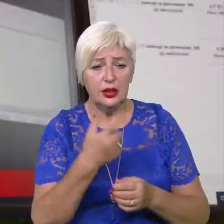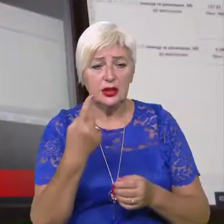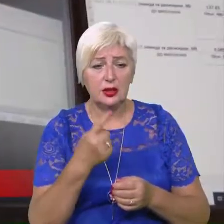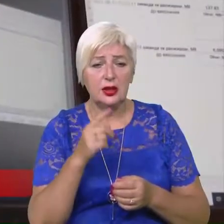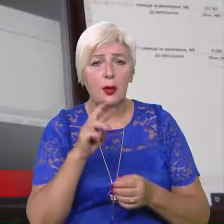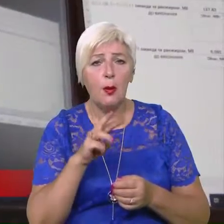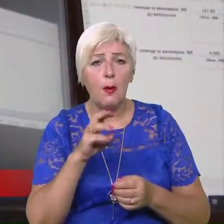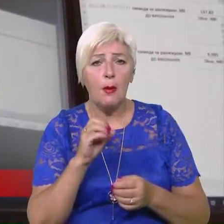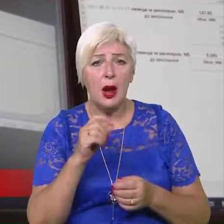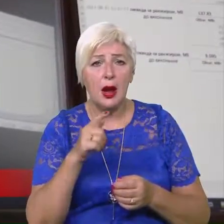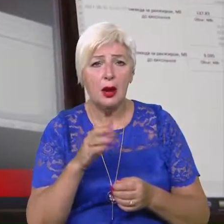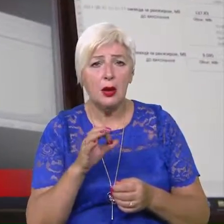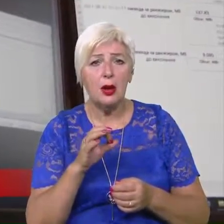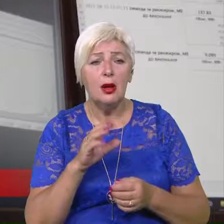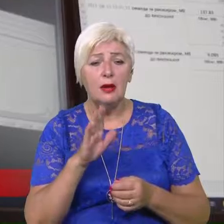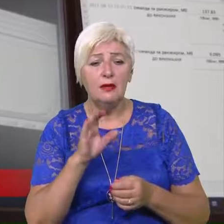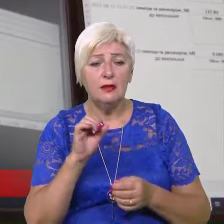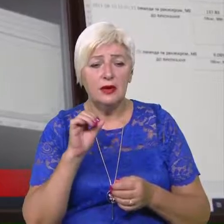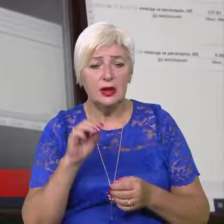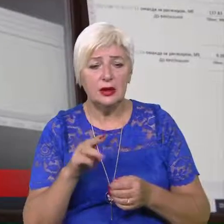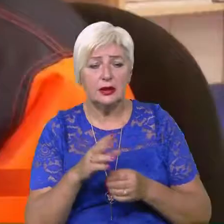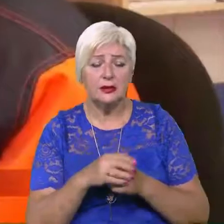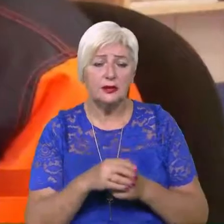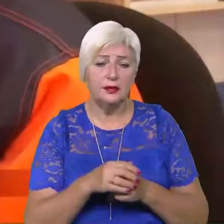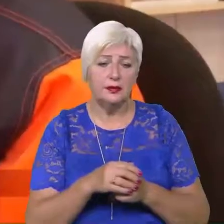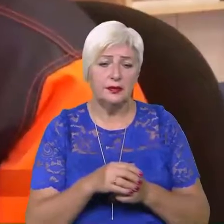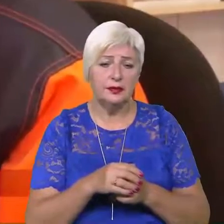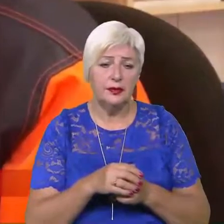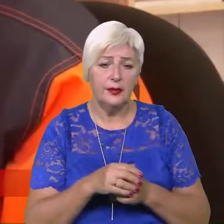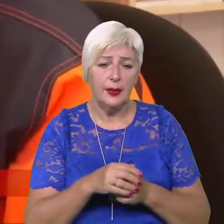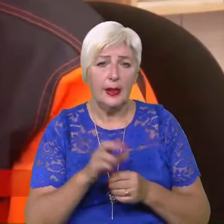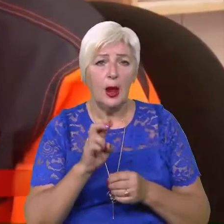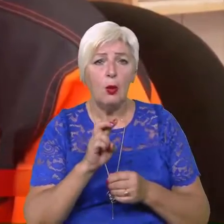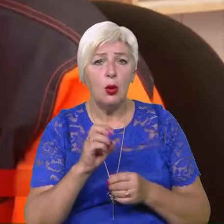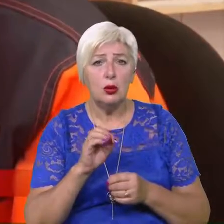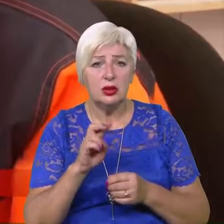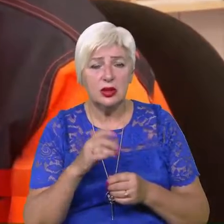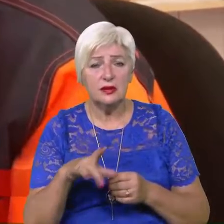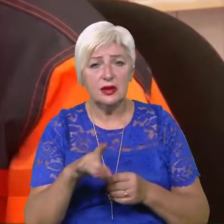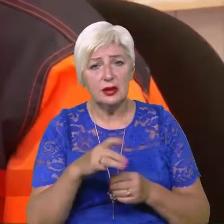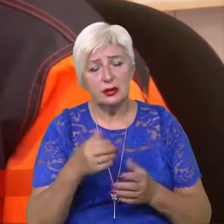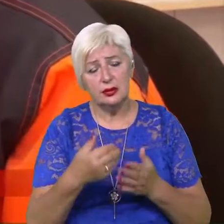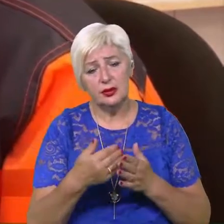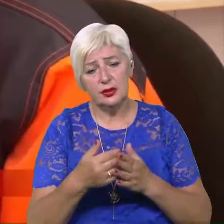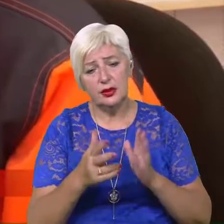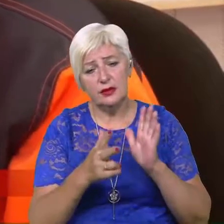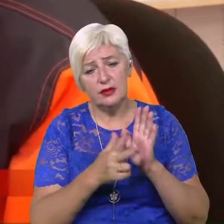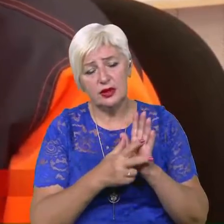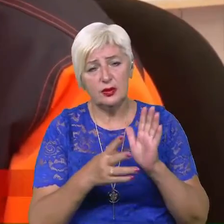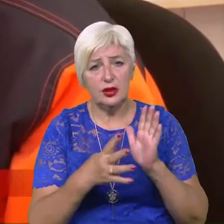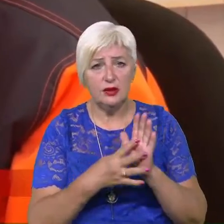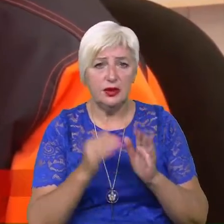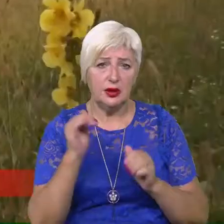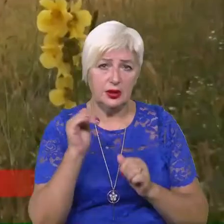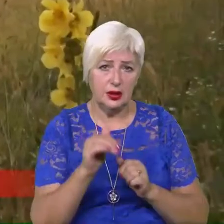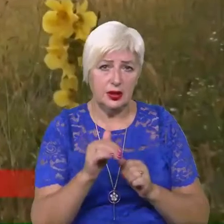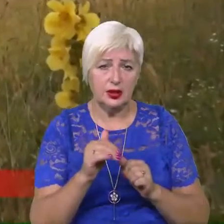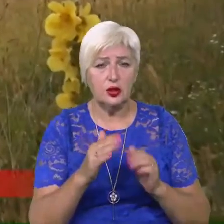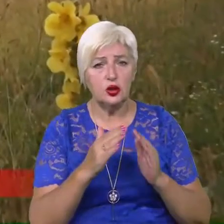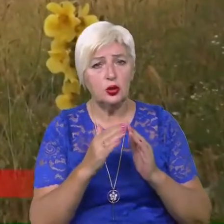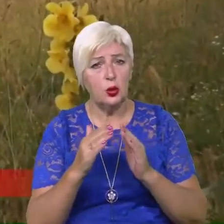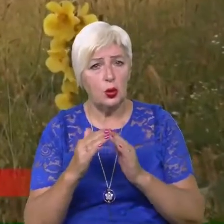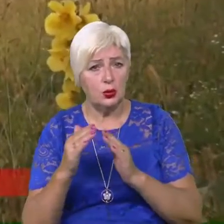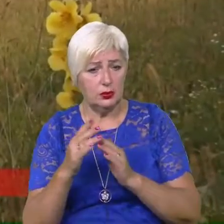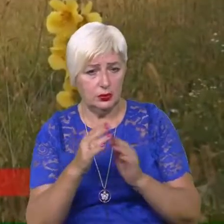момент. Це порядку 10-12 тисяч домогосподарств. Богуславський район десь порядка 8-9 тисяч домогосподарств.